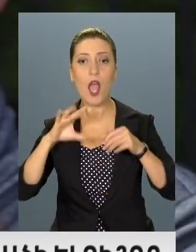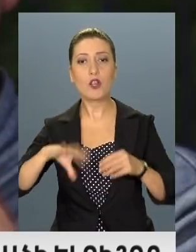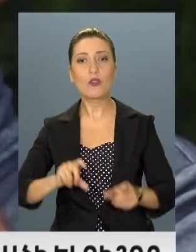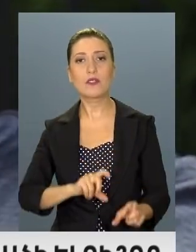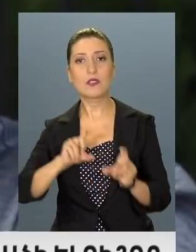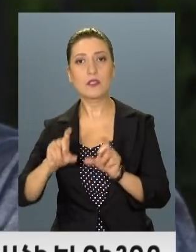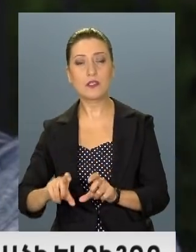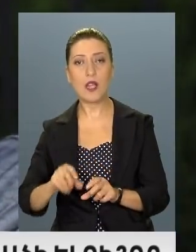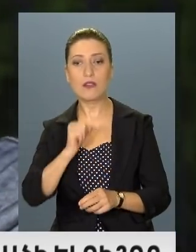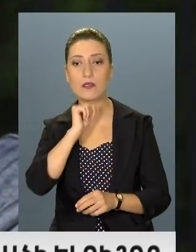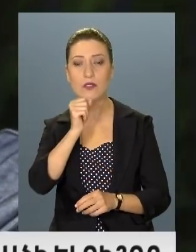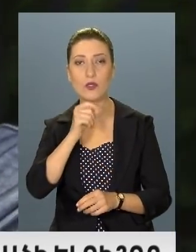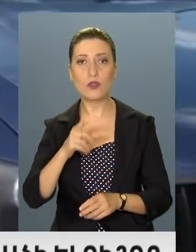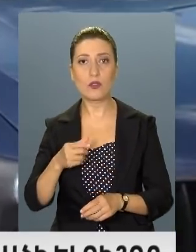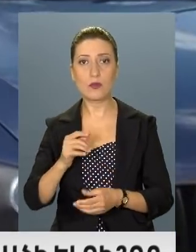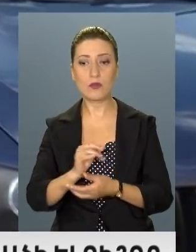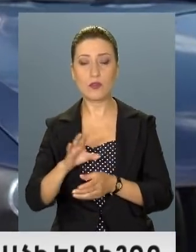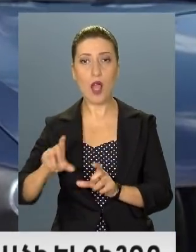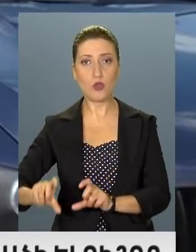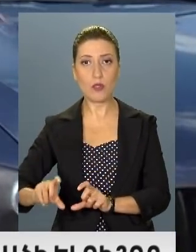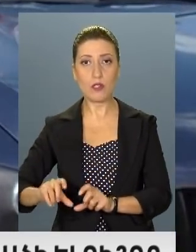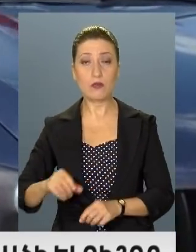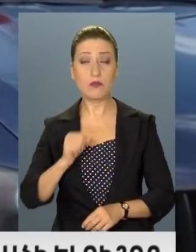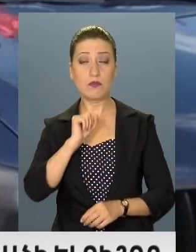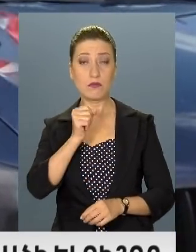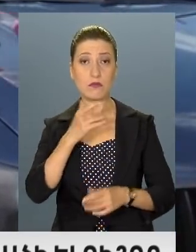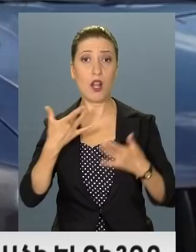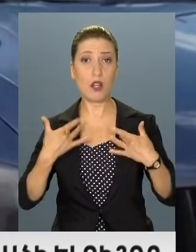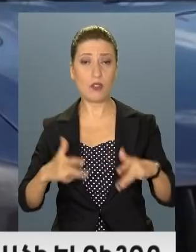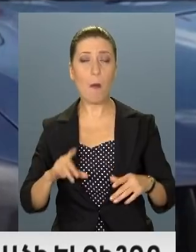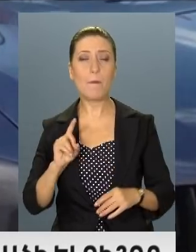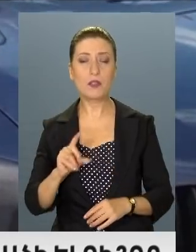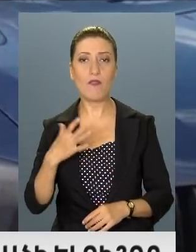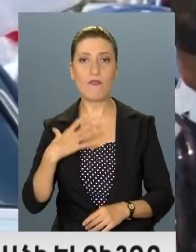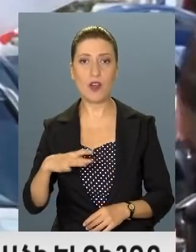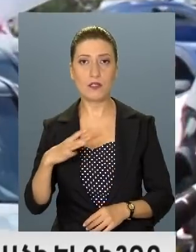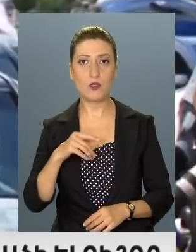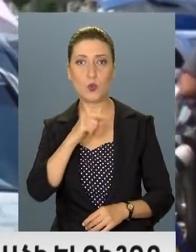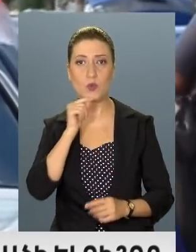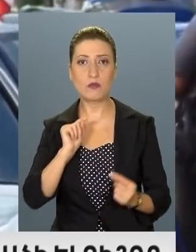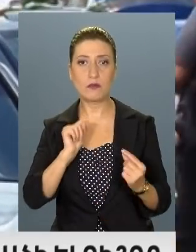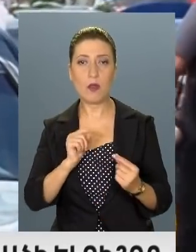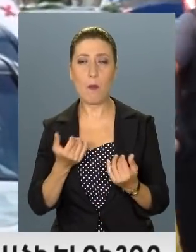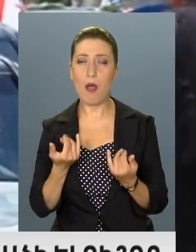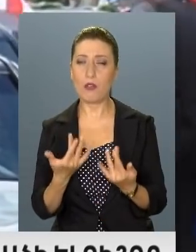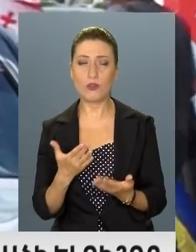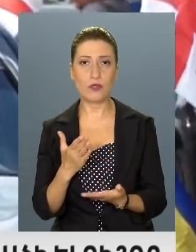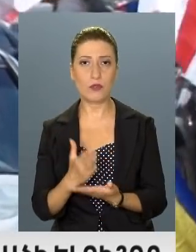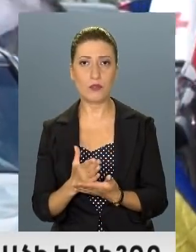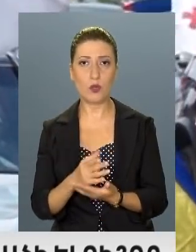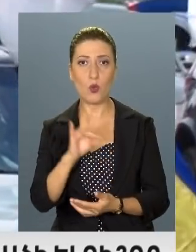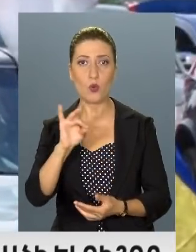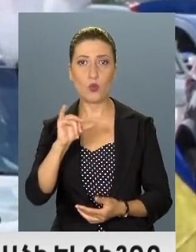նստել Խոսնակի աթոռին։ Խոսնակը հրաժարական տվեց, բայց Վրաստանի հակառուսական մասը ավելի մեծ պահանջներ ունի։